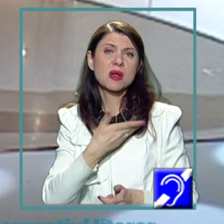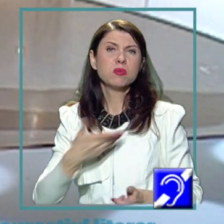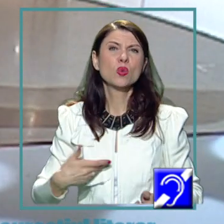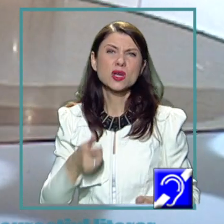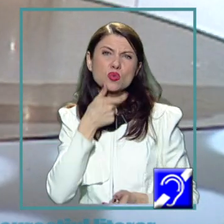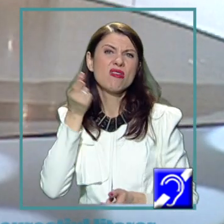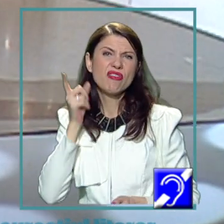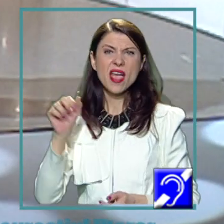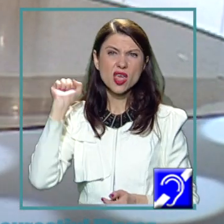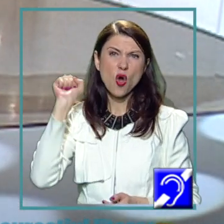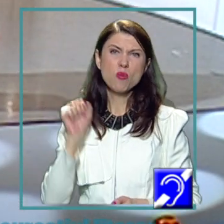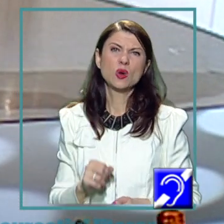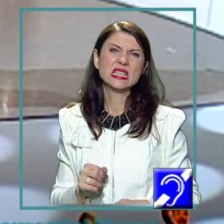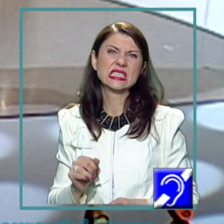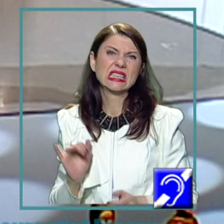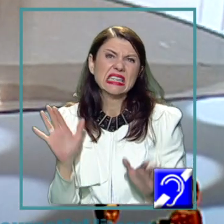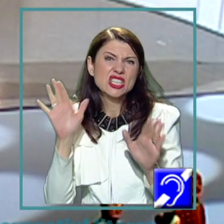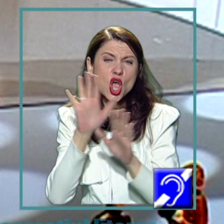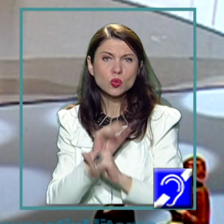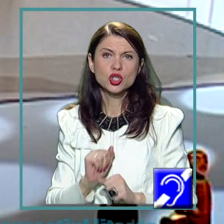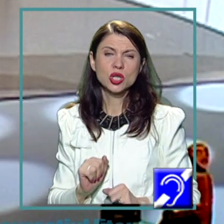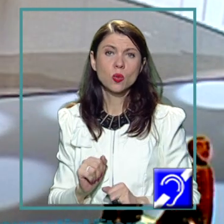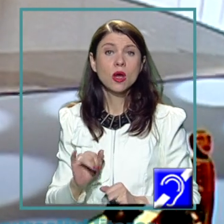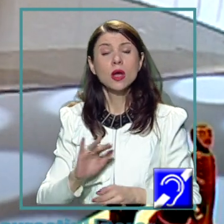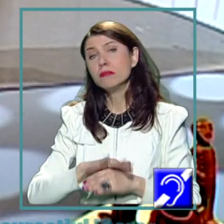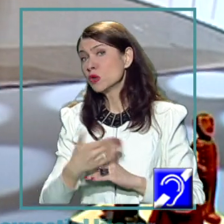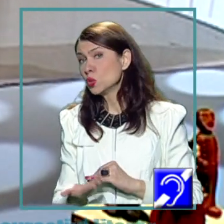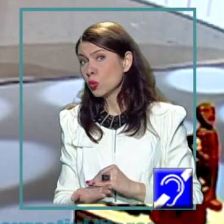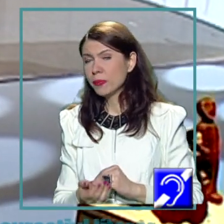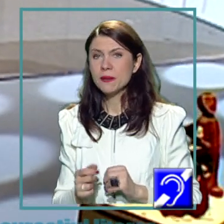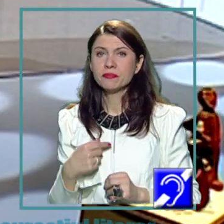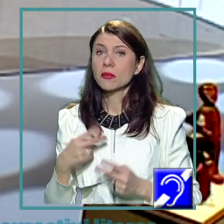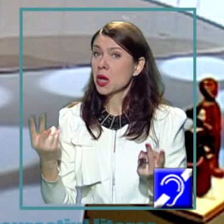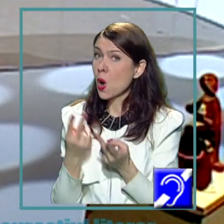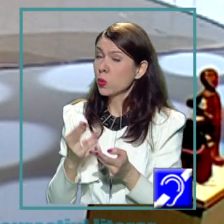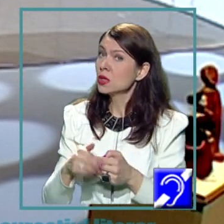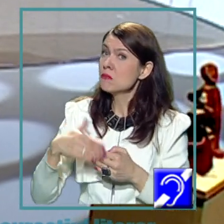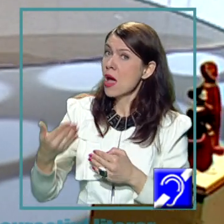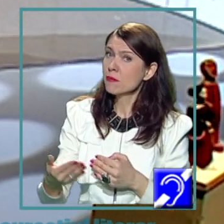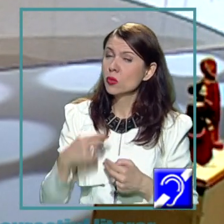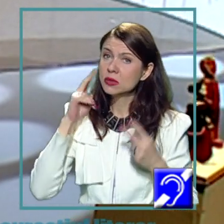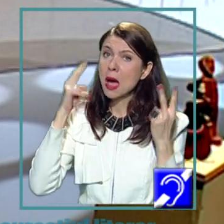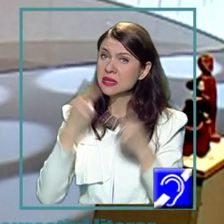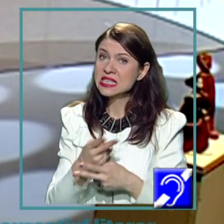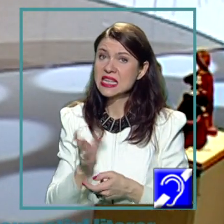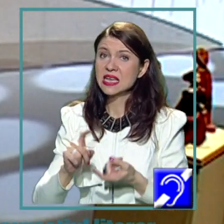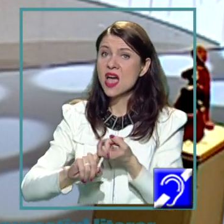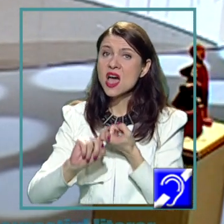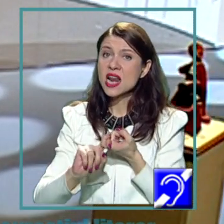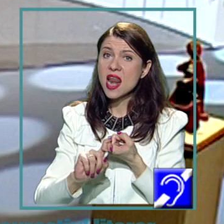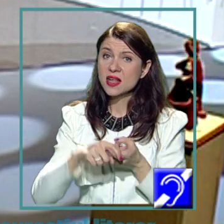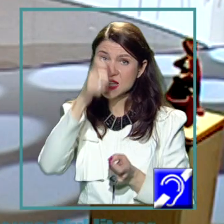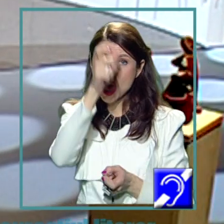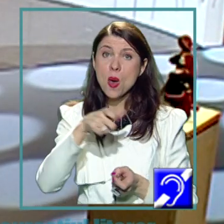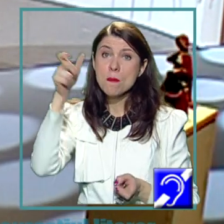teribil din romanul acesta și nu numai. Apoi, investigând mai departe, mi-am dat seama că relațiile personajelor